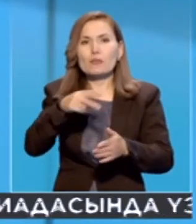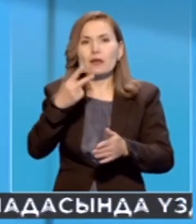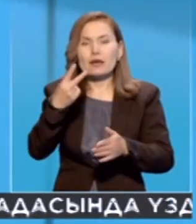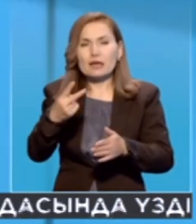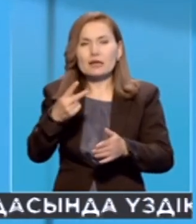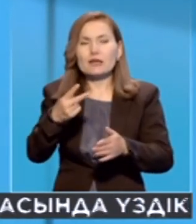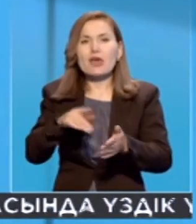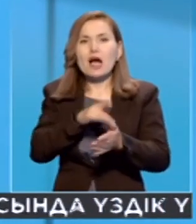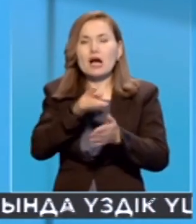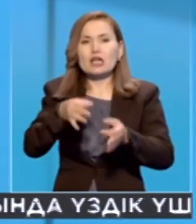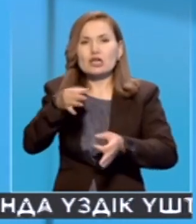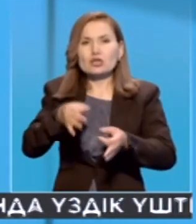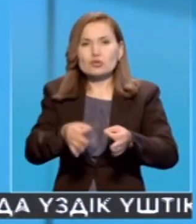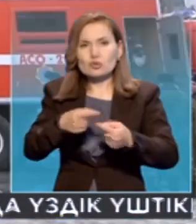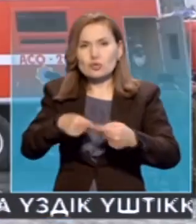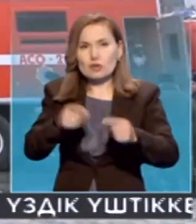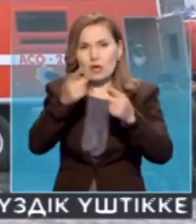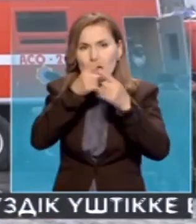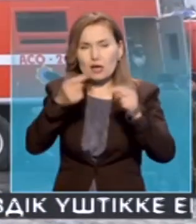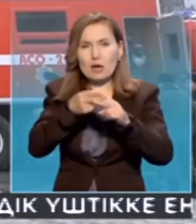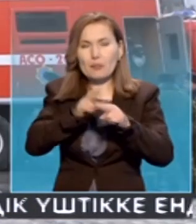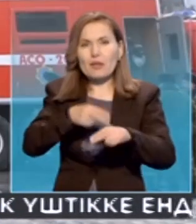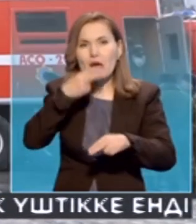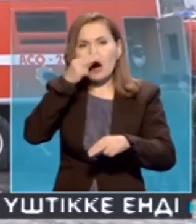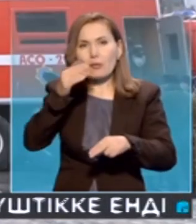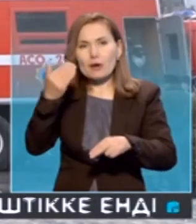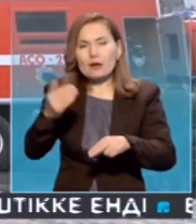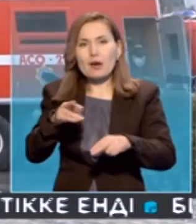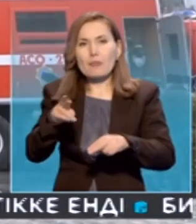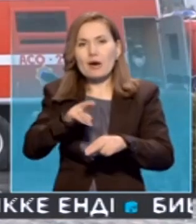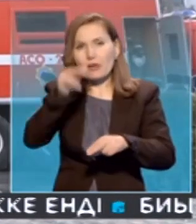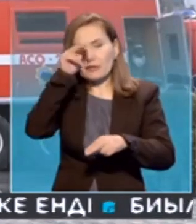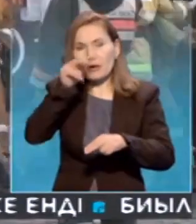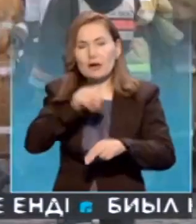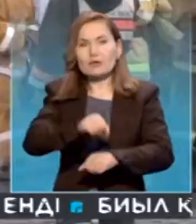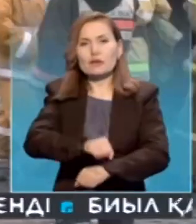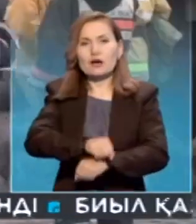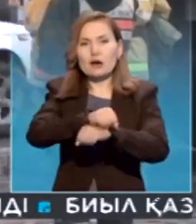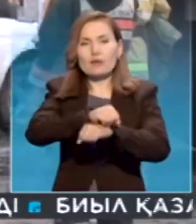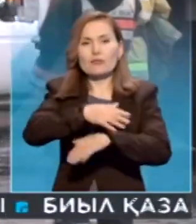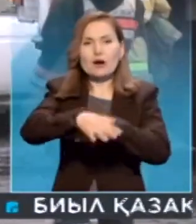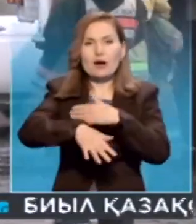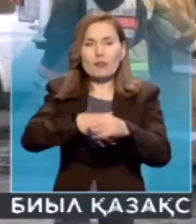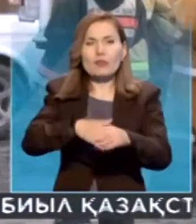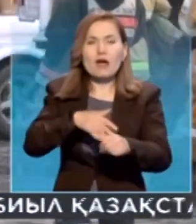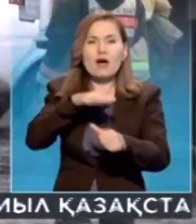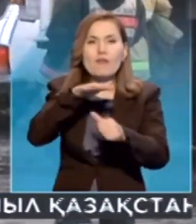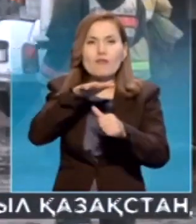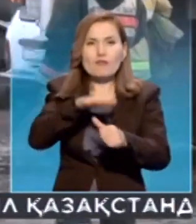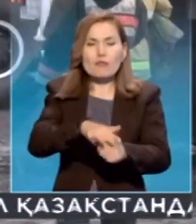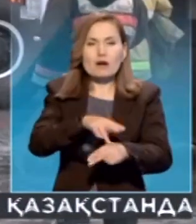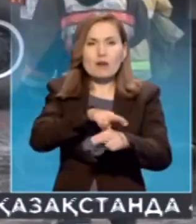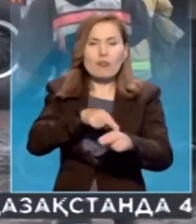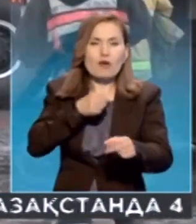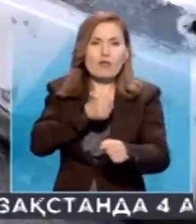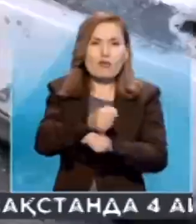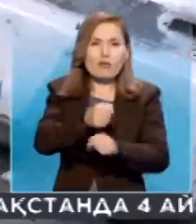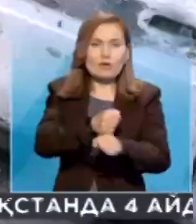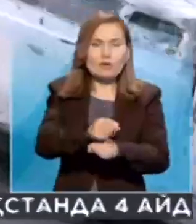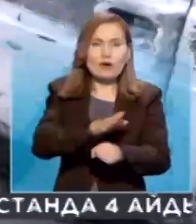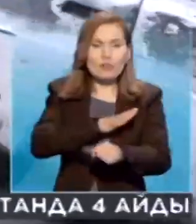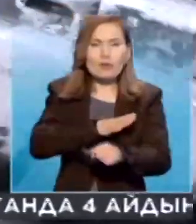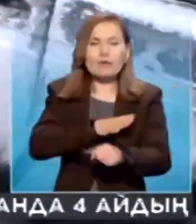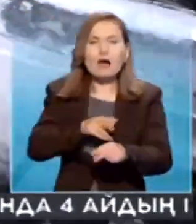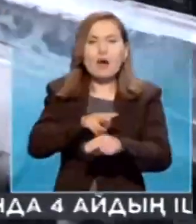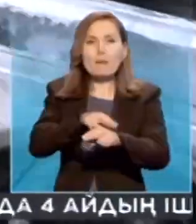баспасөз қызметі хабарлады. Айыпталушылар хаңдар оқиғасы кезінде шеруге қосылып, күшті құрылымдарға қол жұмсап, полицейлердің қалғандары мен қаруларын